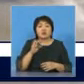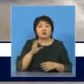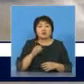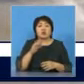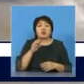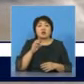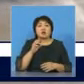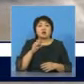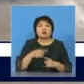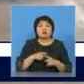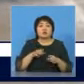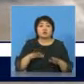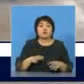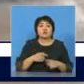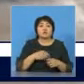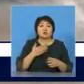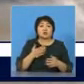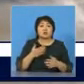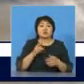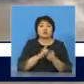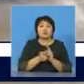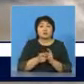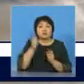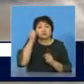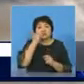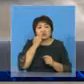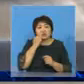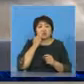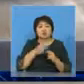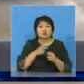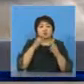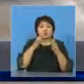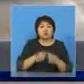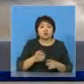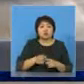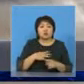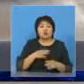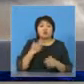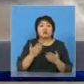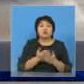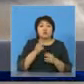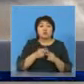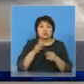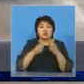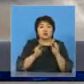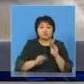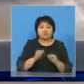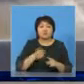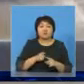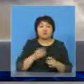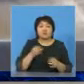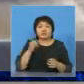Берсиева. На данный момент производится замена старых железобетонных опор на новые металлические опоры